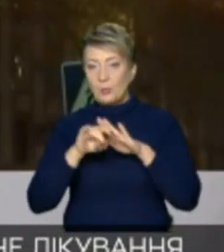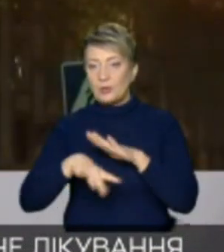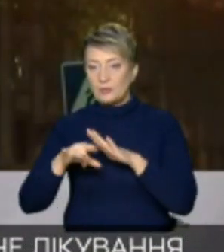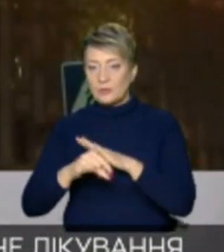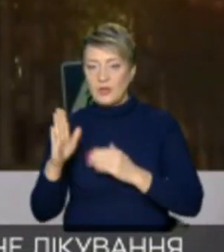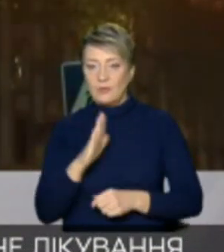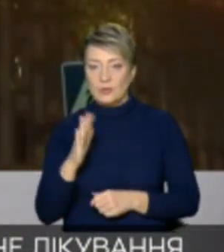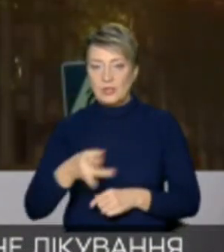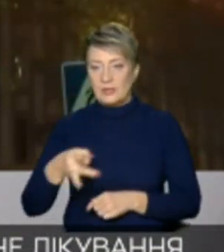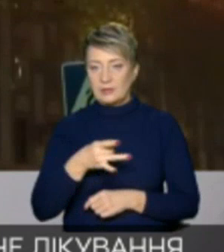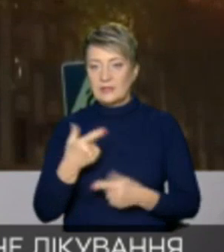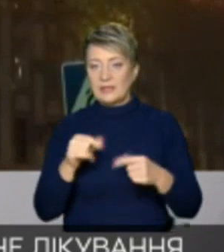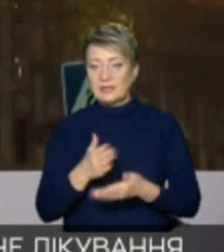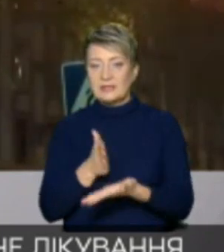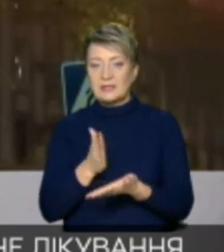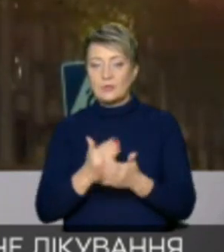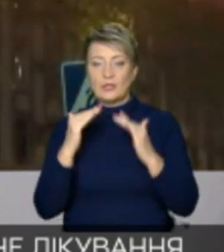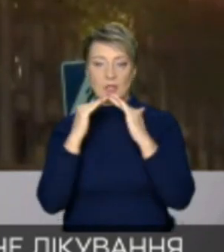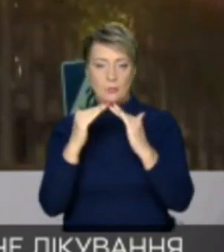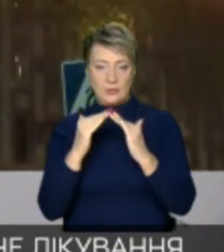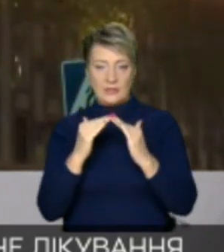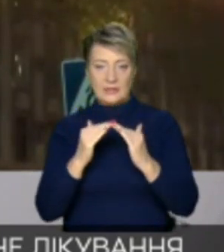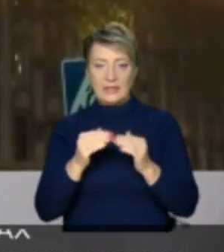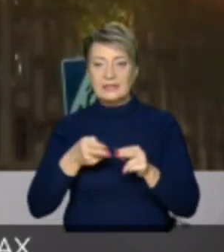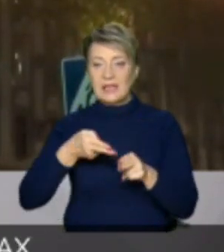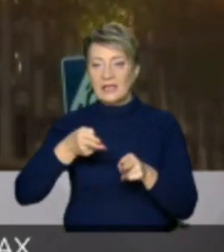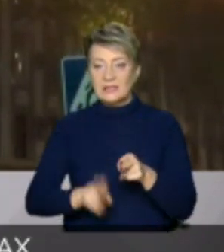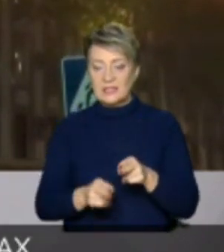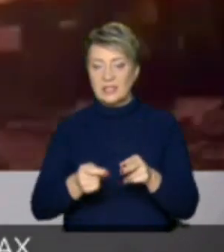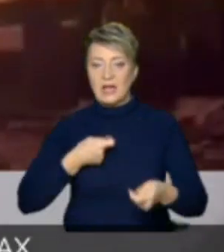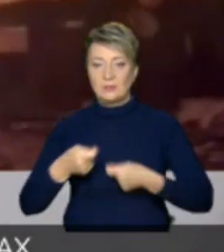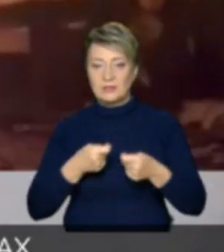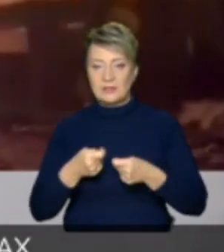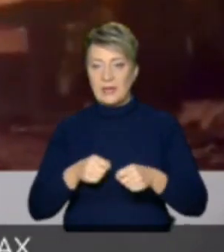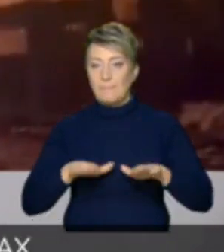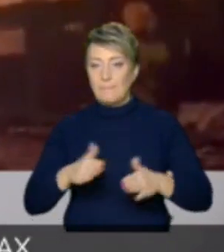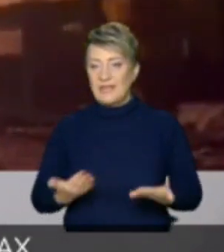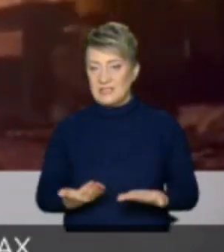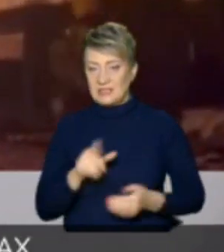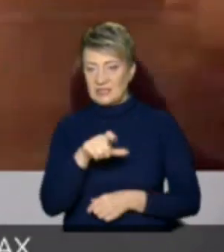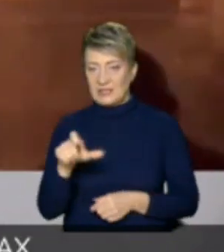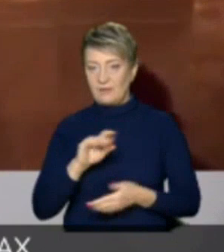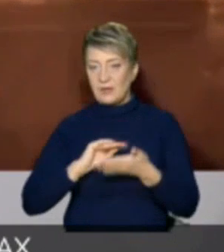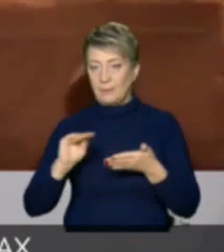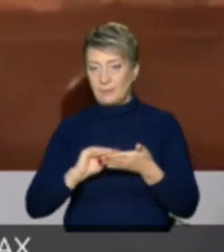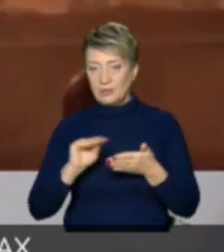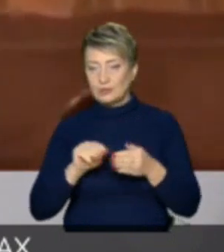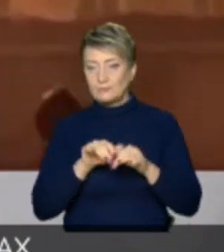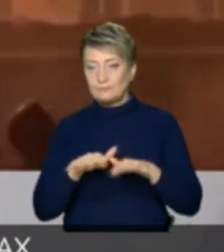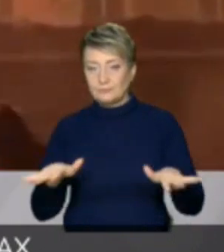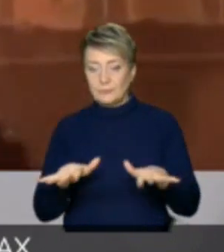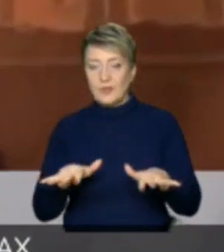де знаходиться будівля так званої залізничної адміністрації. При цьому місцеві пишуть, що пожежу не могли загасити дуже довго через те, що в